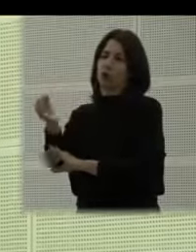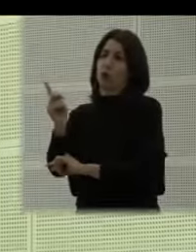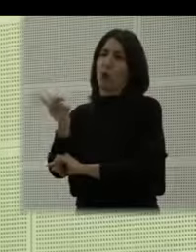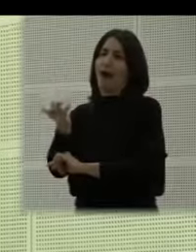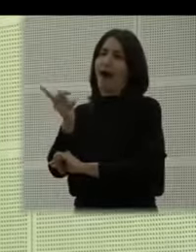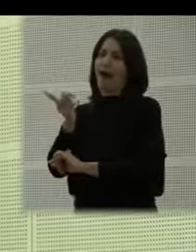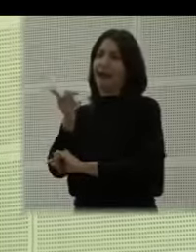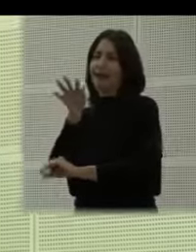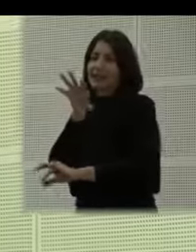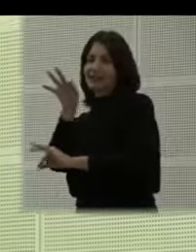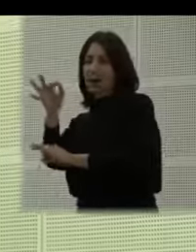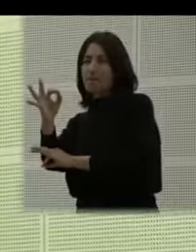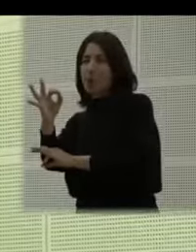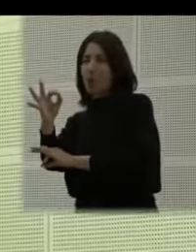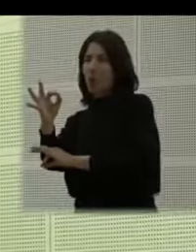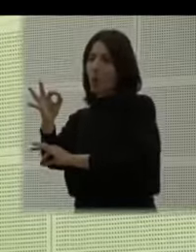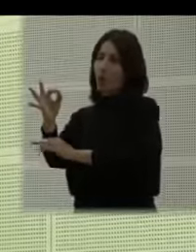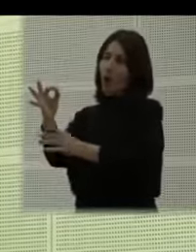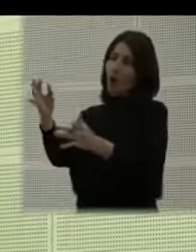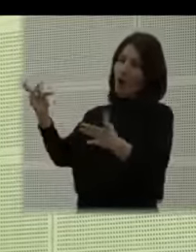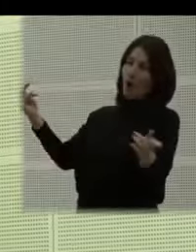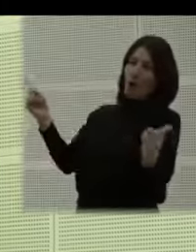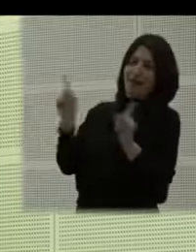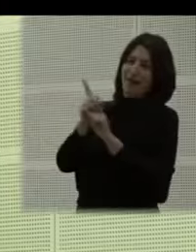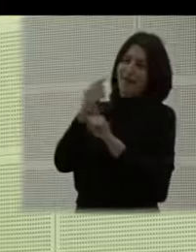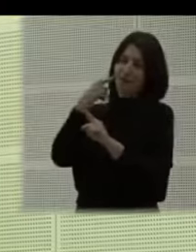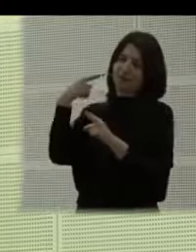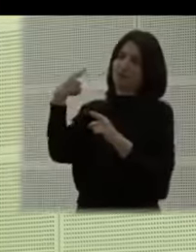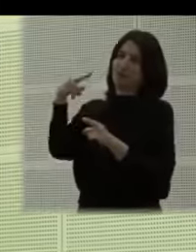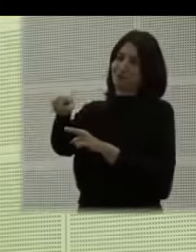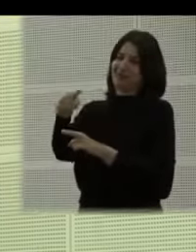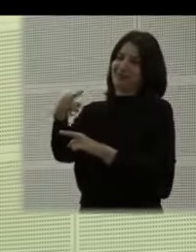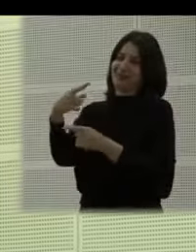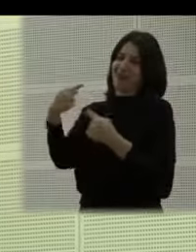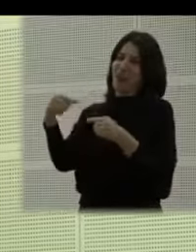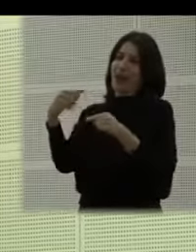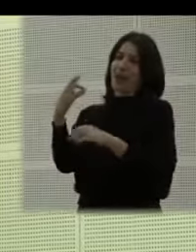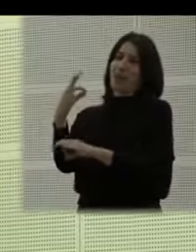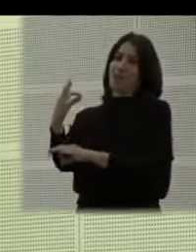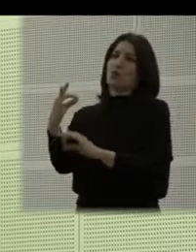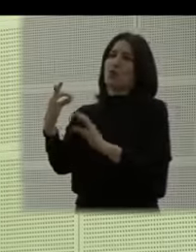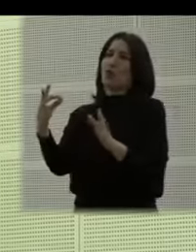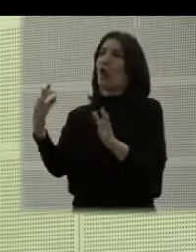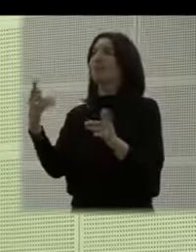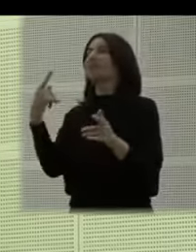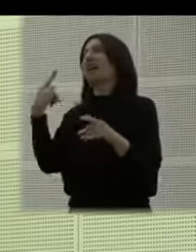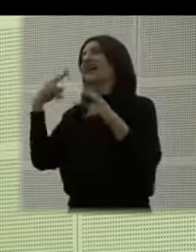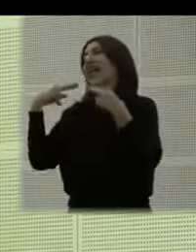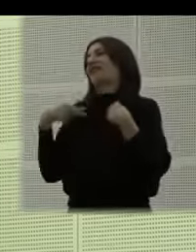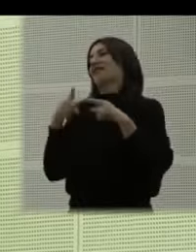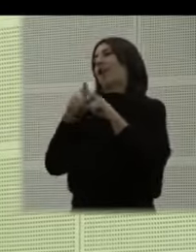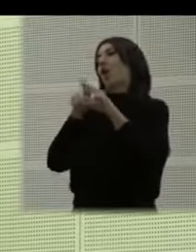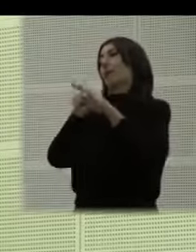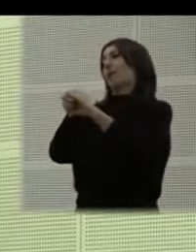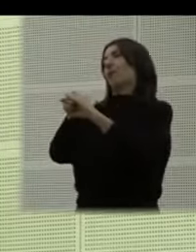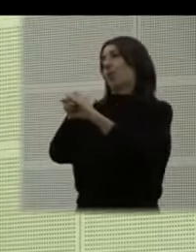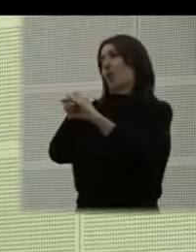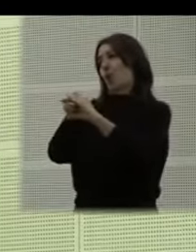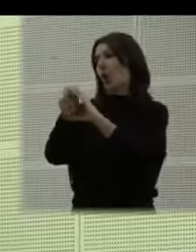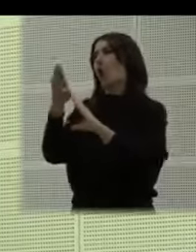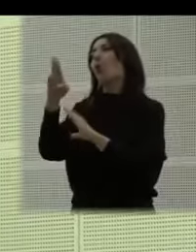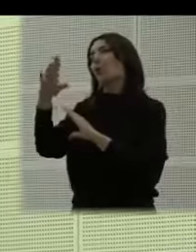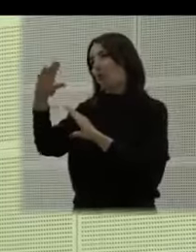Dove c'è buco non c'è perdenza, dai, diciamocelo. Tanto la vita è come un buco, no? Si nasce da un buco,